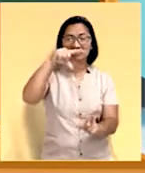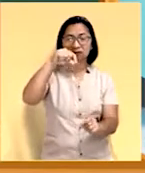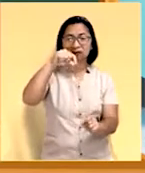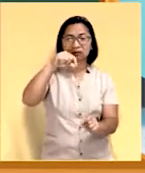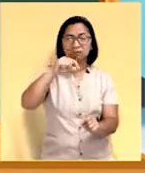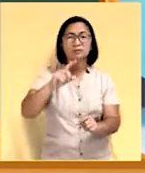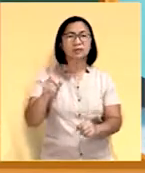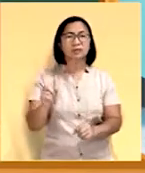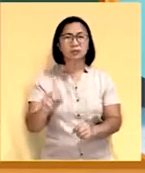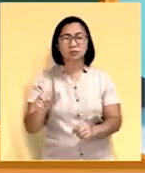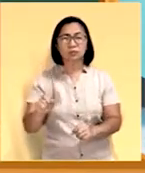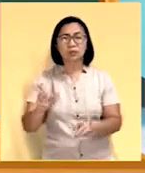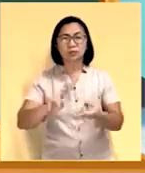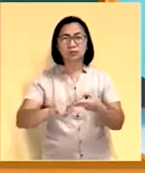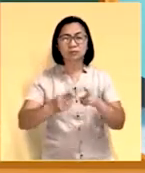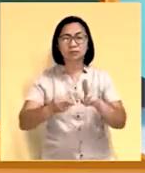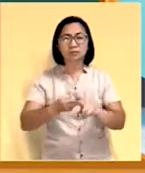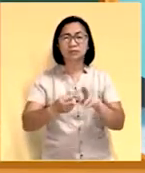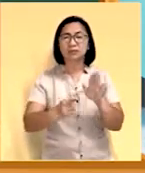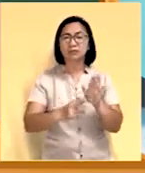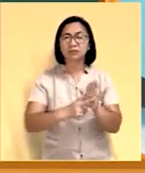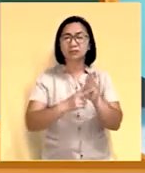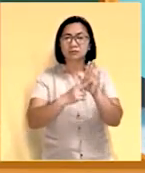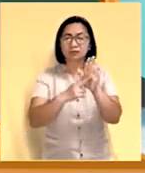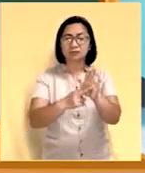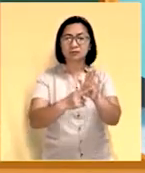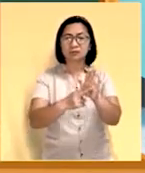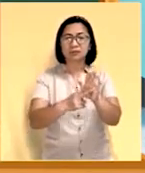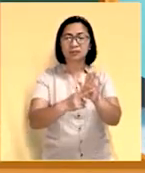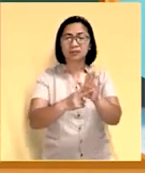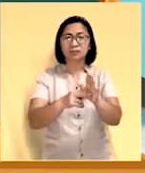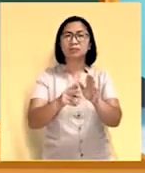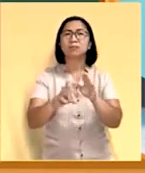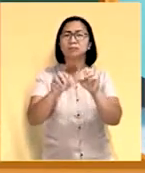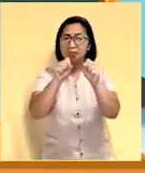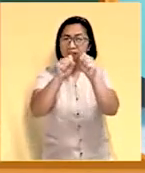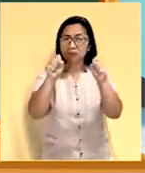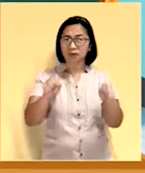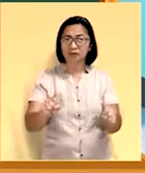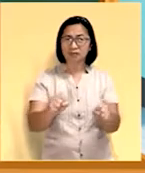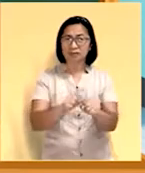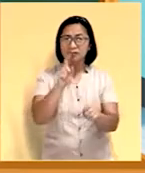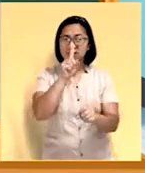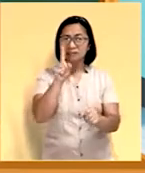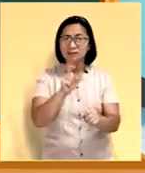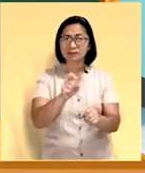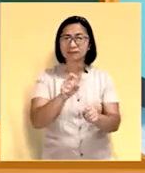longs. Ano-anong mga numbers ang represented by squares?